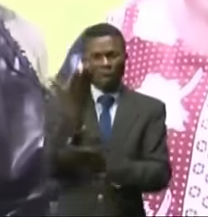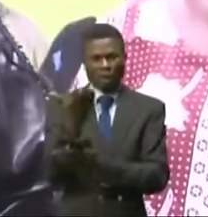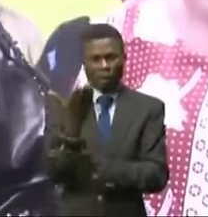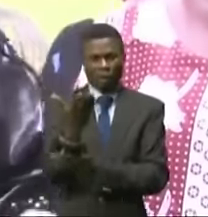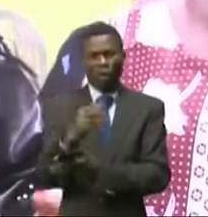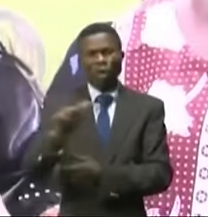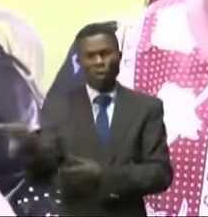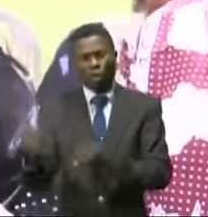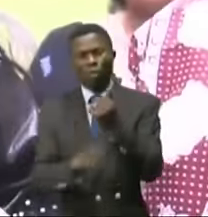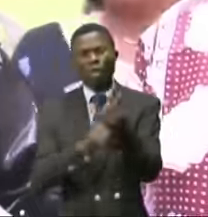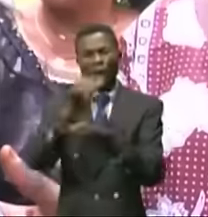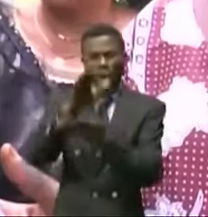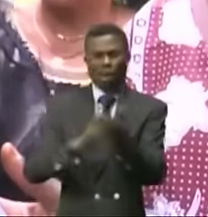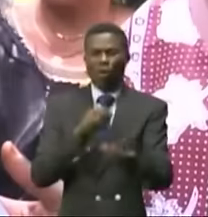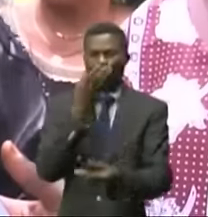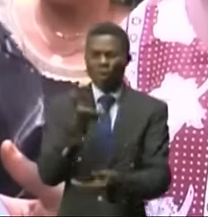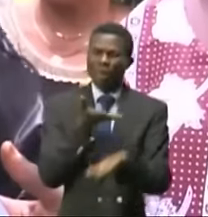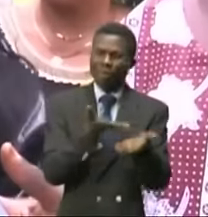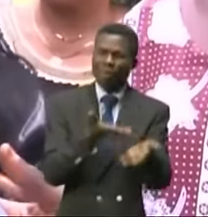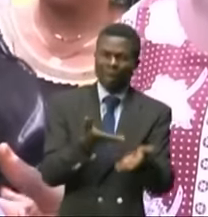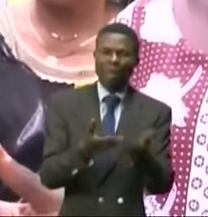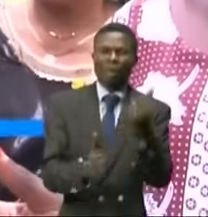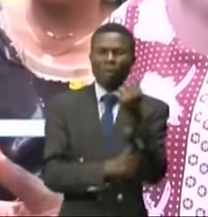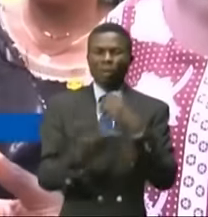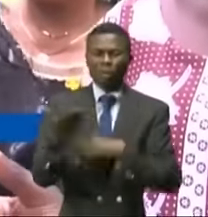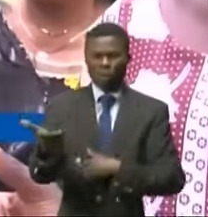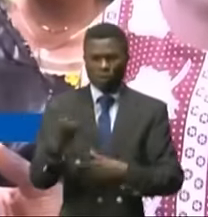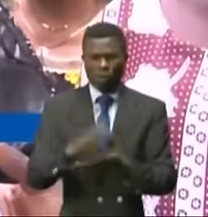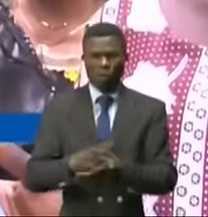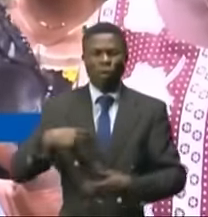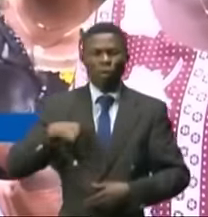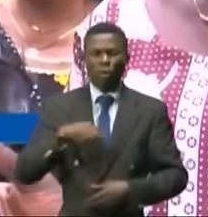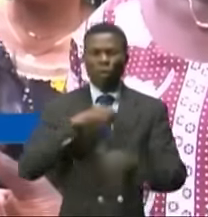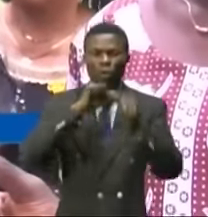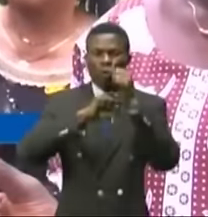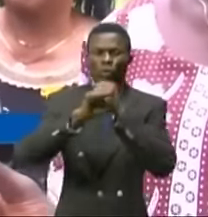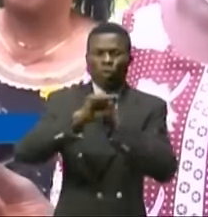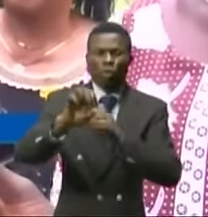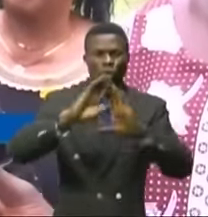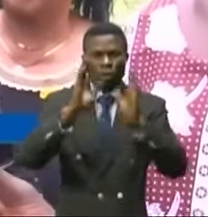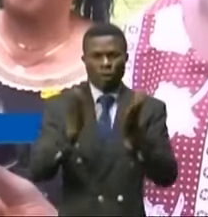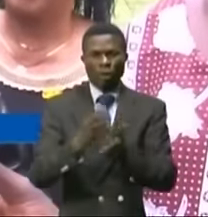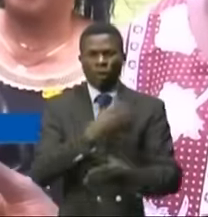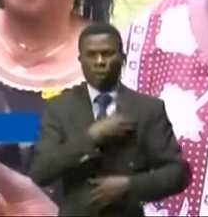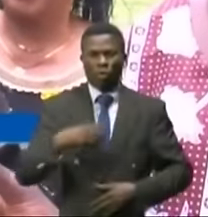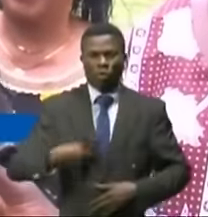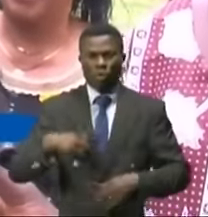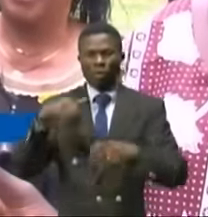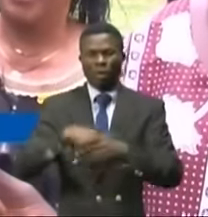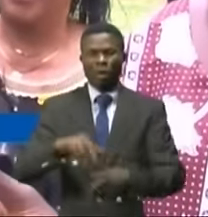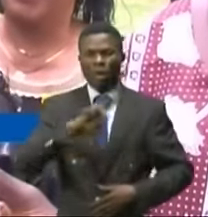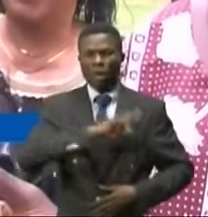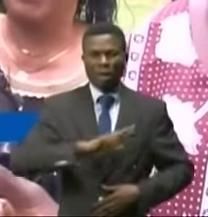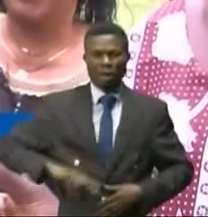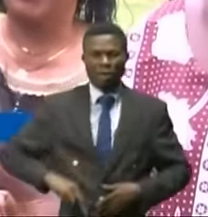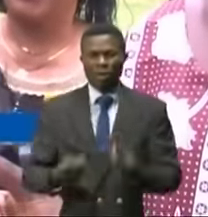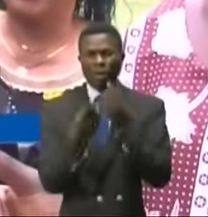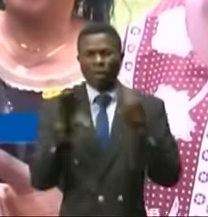à d'autres actions sociales. On a sensibilisé toutes les femmes à travers la République démocratique du